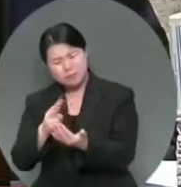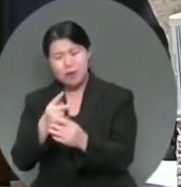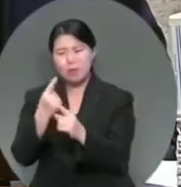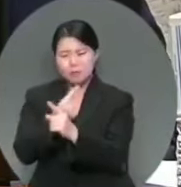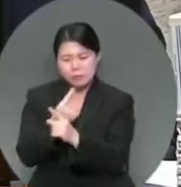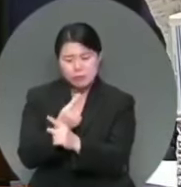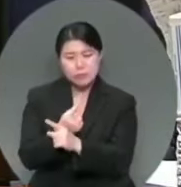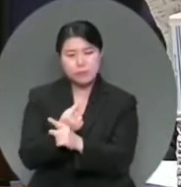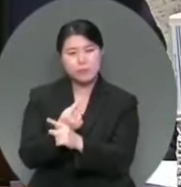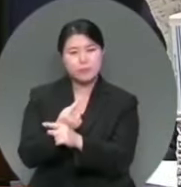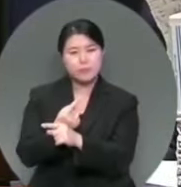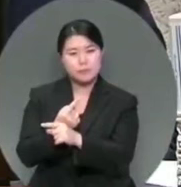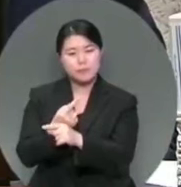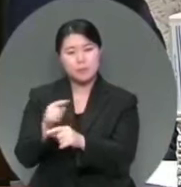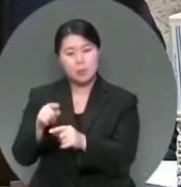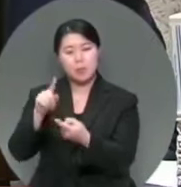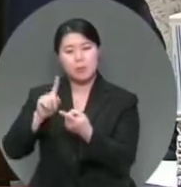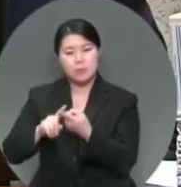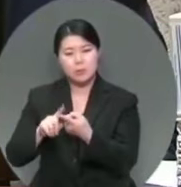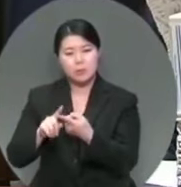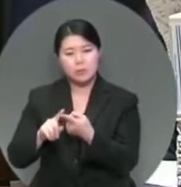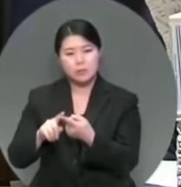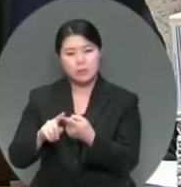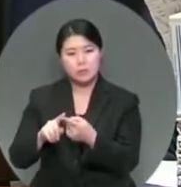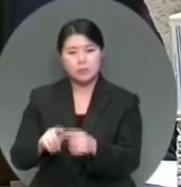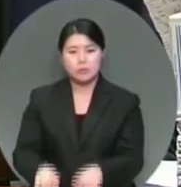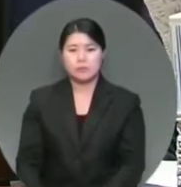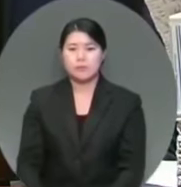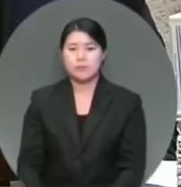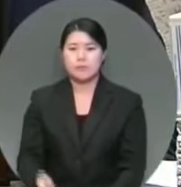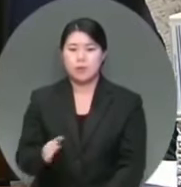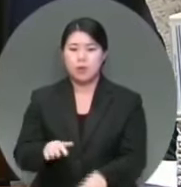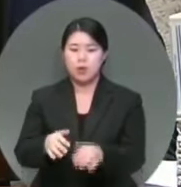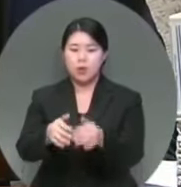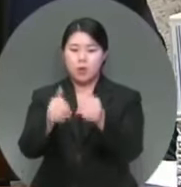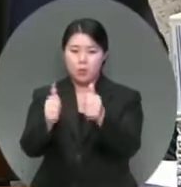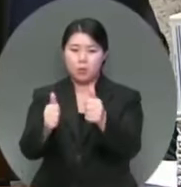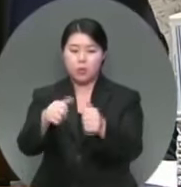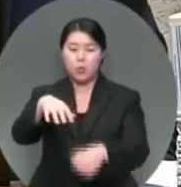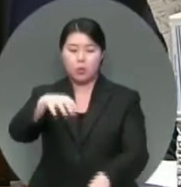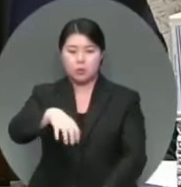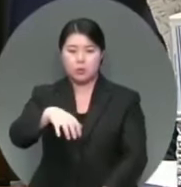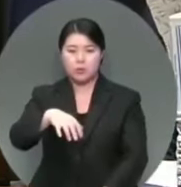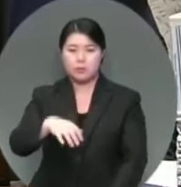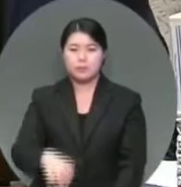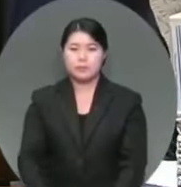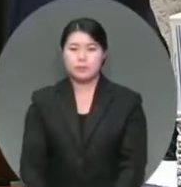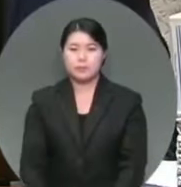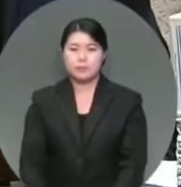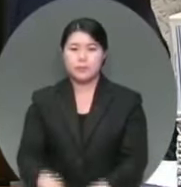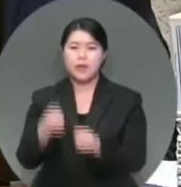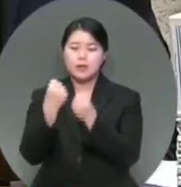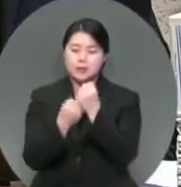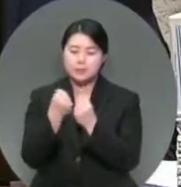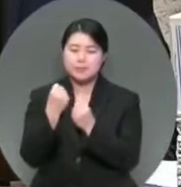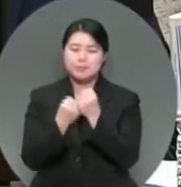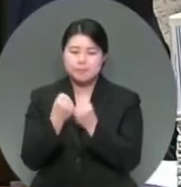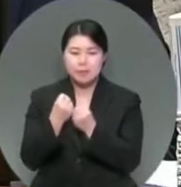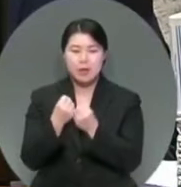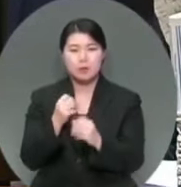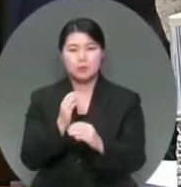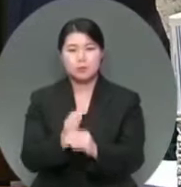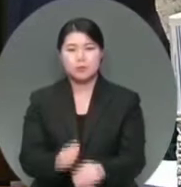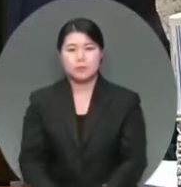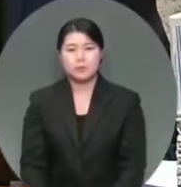중간에 뭐 변화한 부분 등등에 관해서 이야기했는데 법에 법정에서 저희들이 또 저희 소명하는 부분은 현재 하고